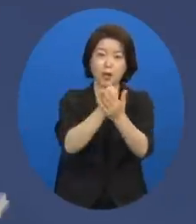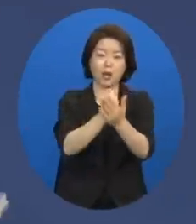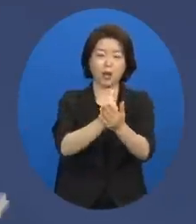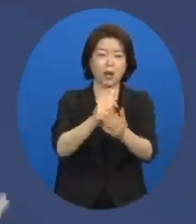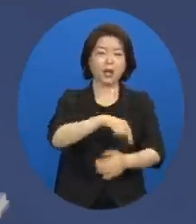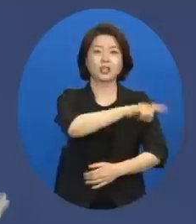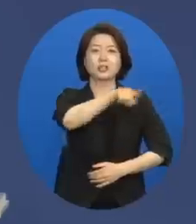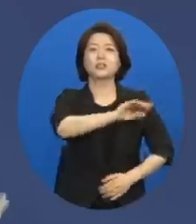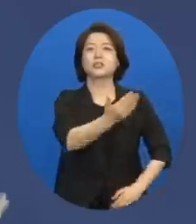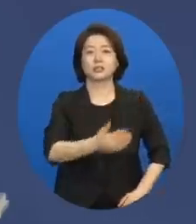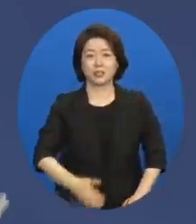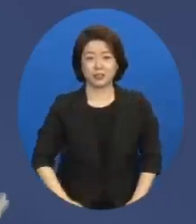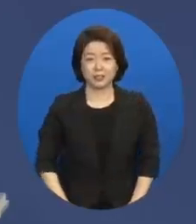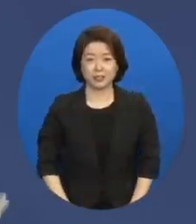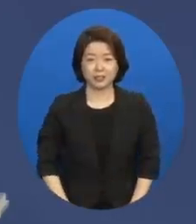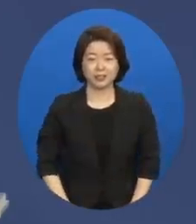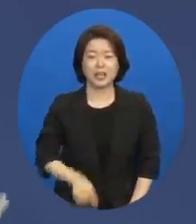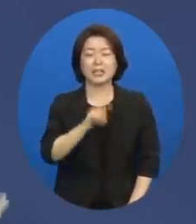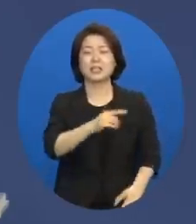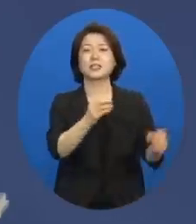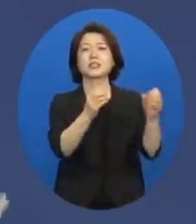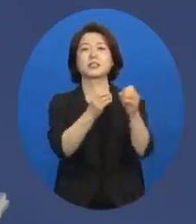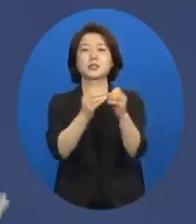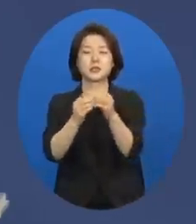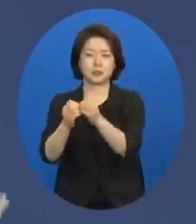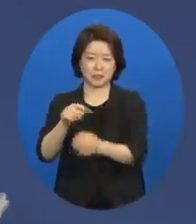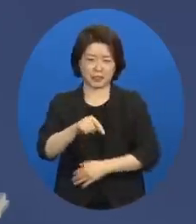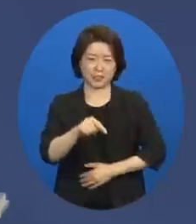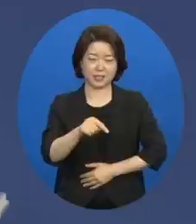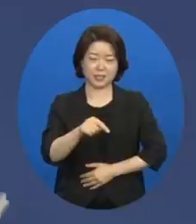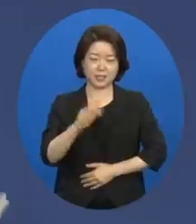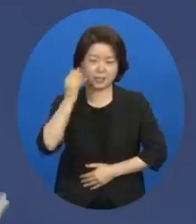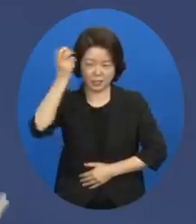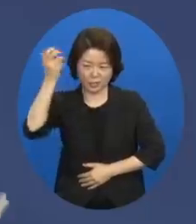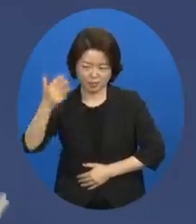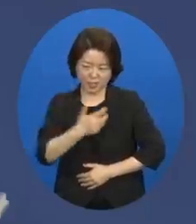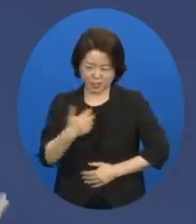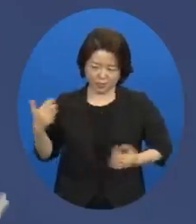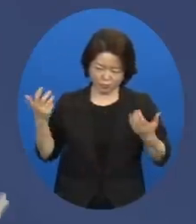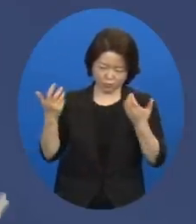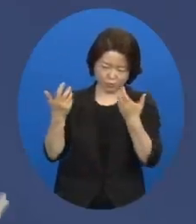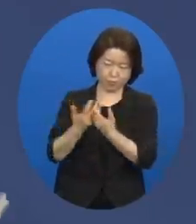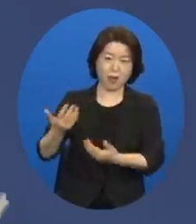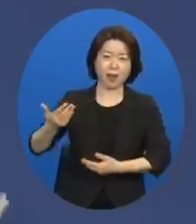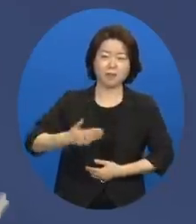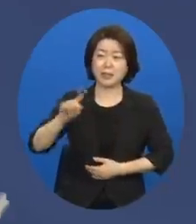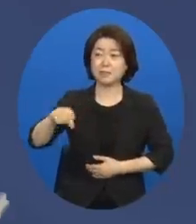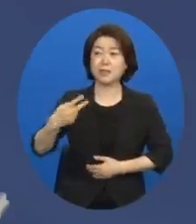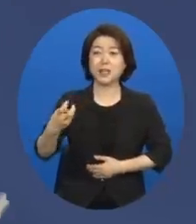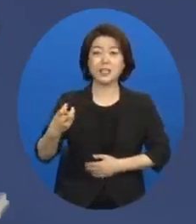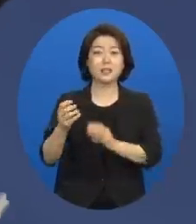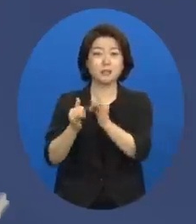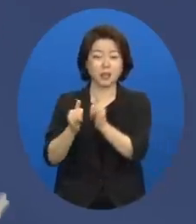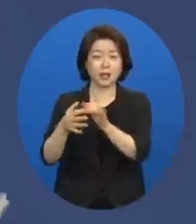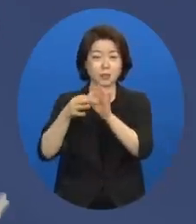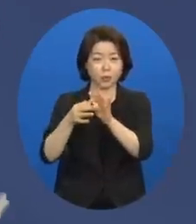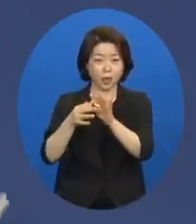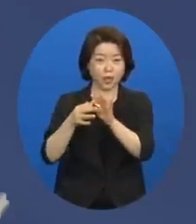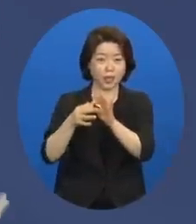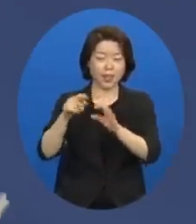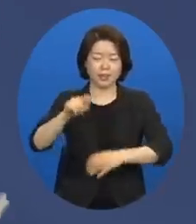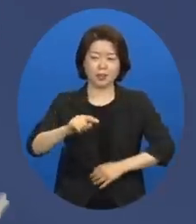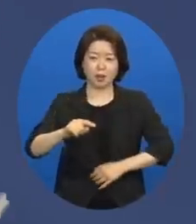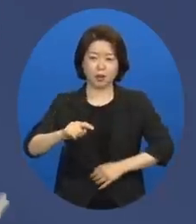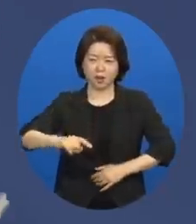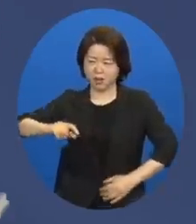장본인이 됐습니다. 근데 오늘 그 메시지가 성령의 충만함을 받은 120문도에 의해서 베드로와 요한을 통해서